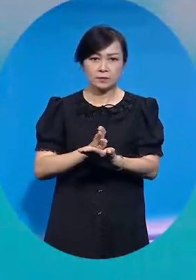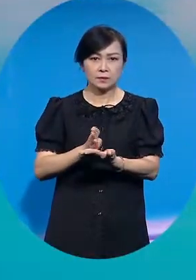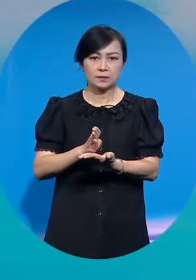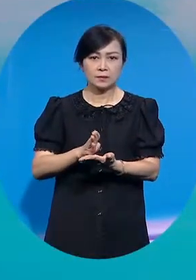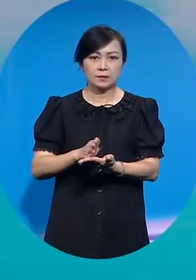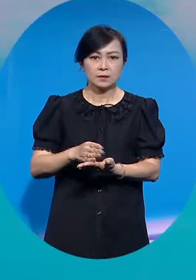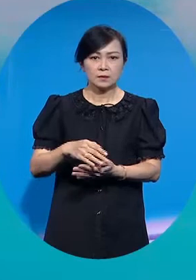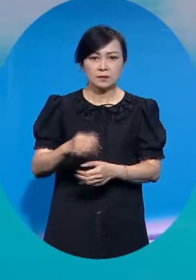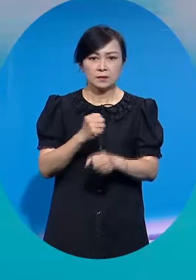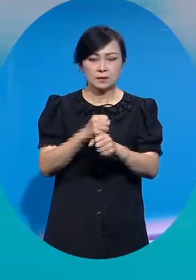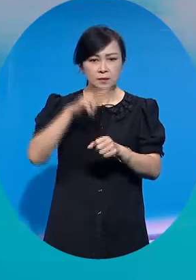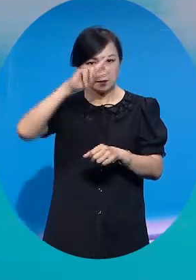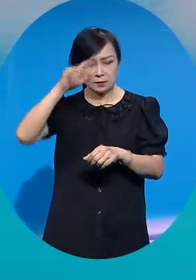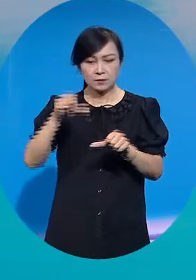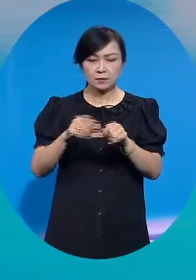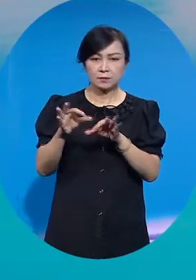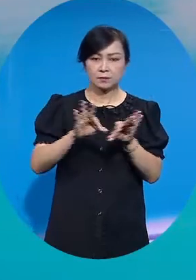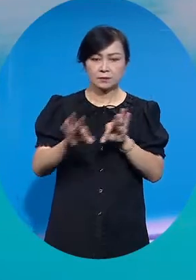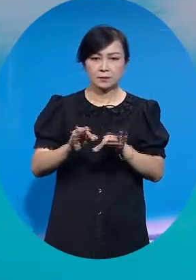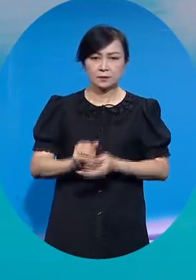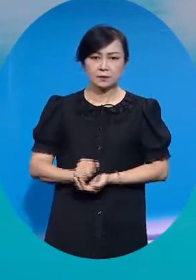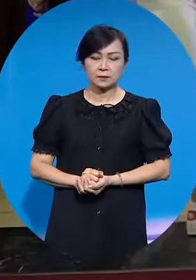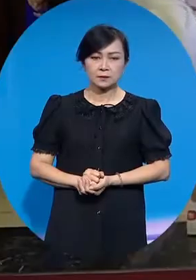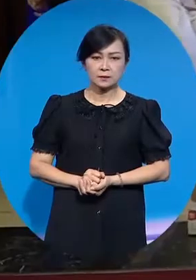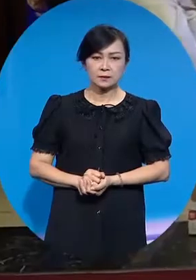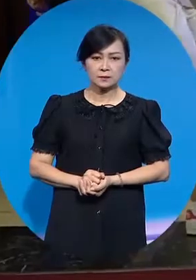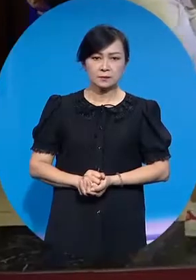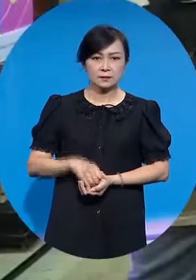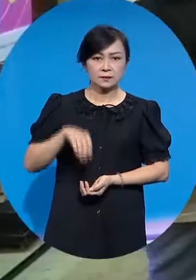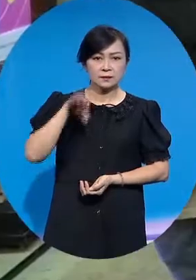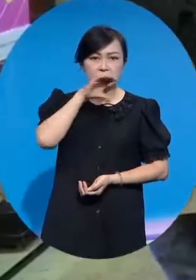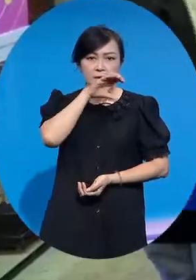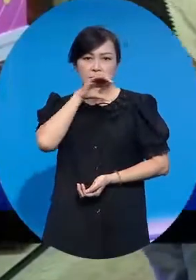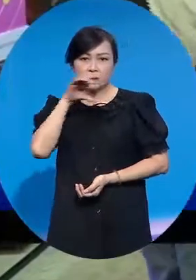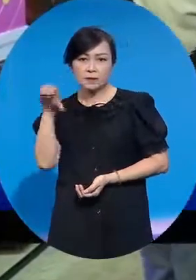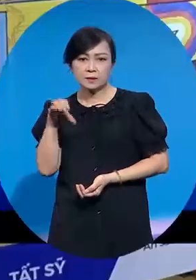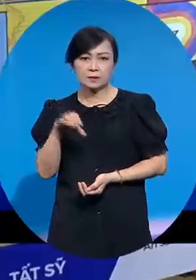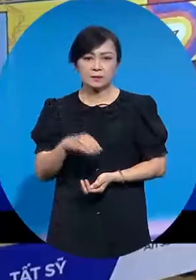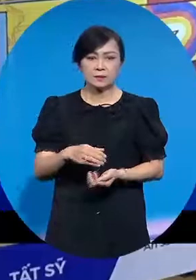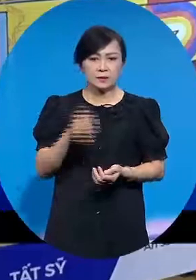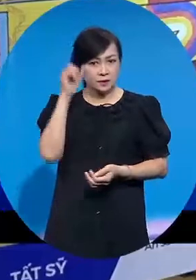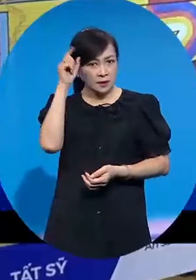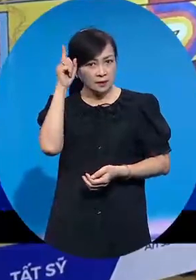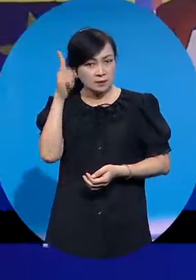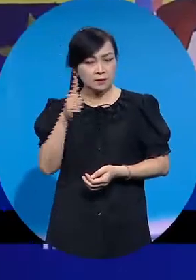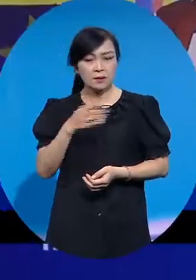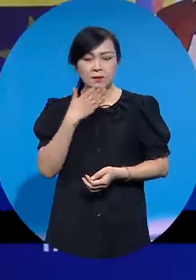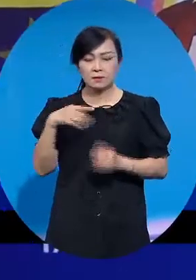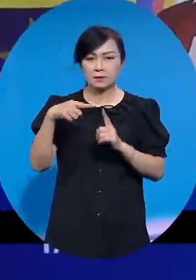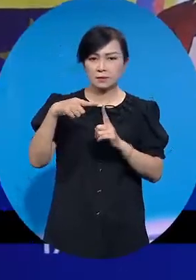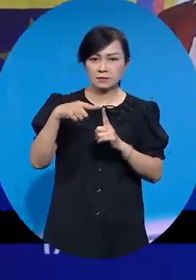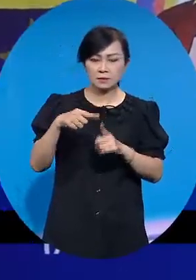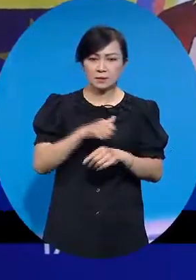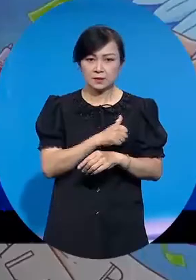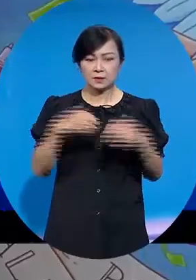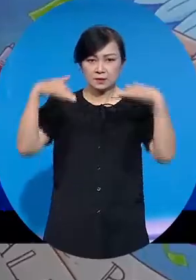đề Hành trình sự nghiệp hạnh phúc tại thành phố Hồ Chí Minh. Để thông điệp hành trình sự nghiệp trở nên sáng tạo và dễ dàng tiếp cận với